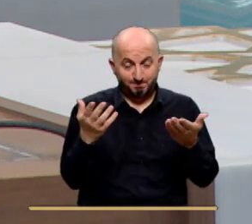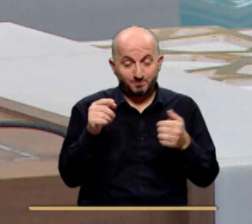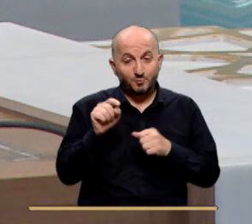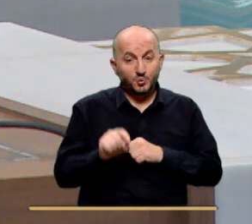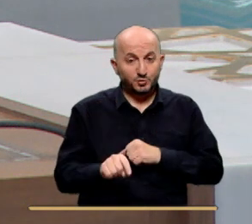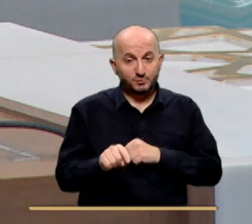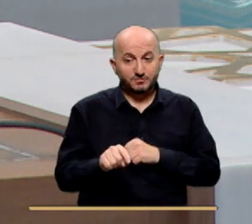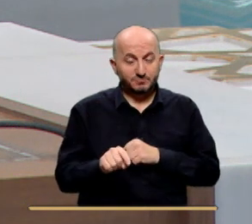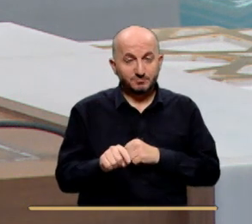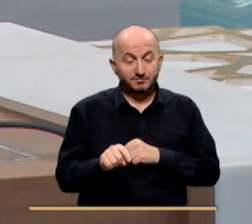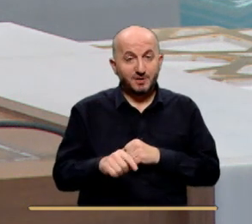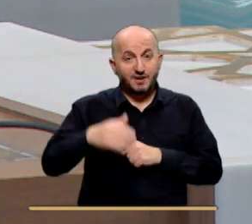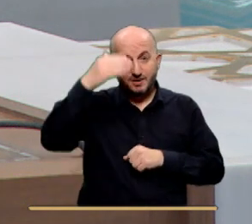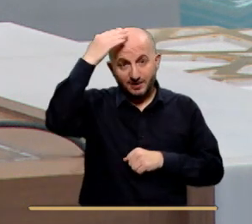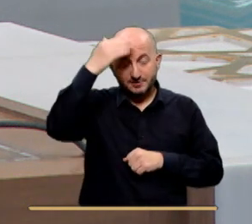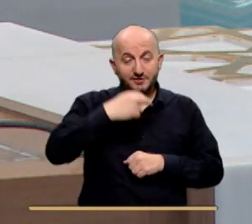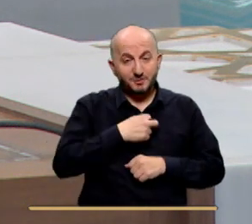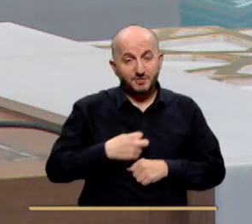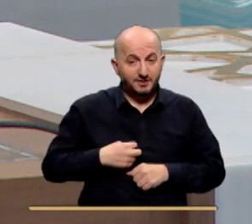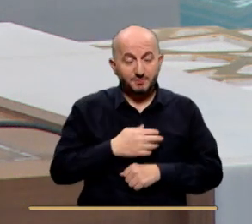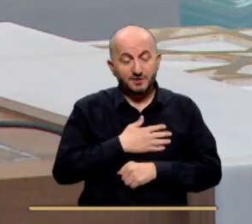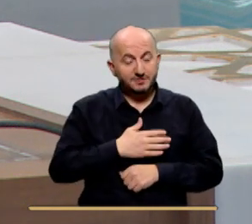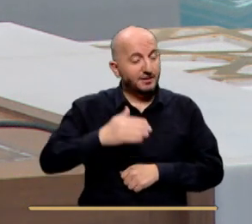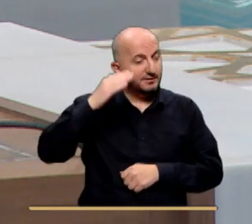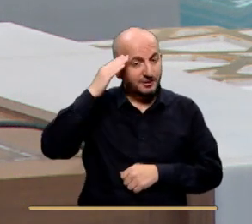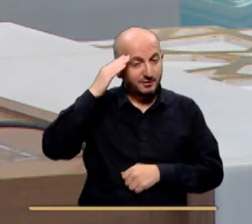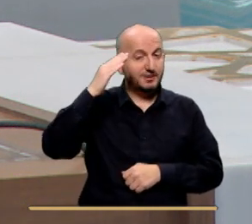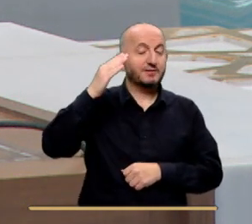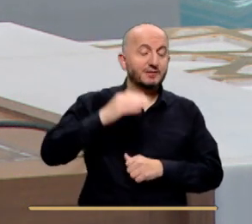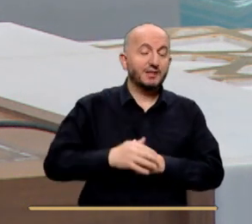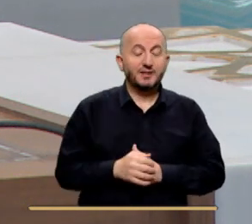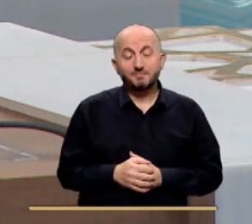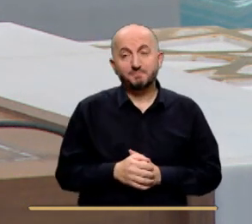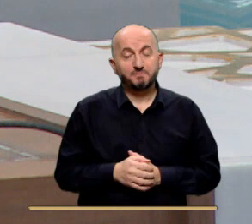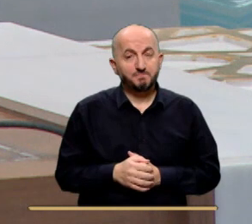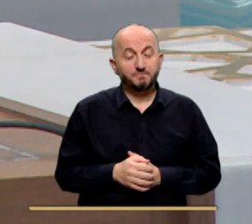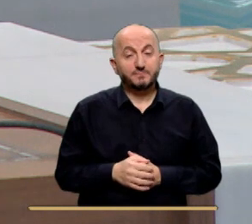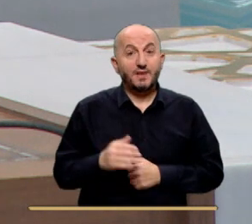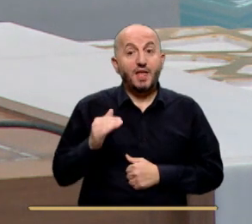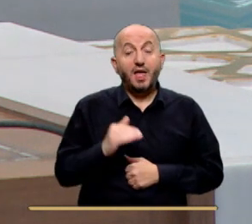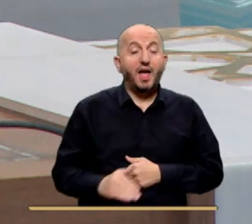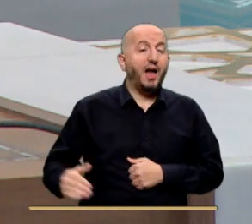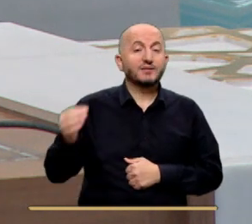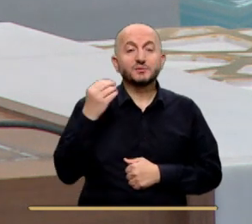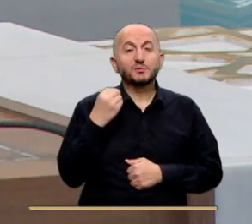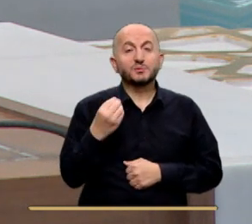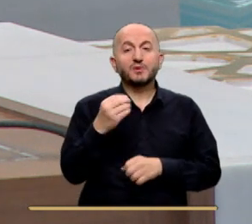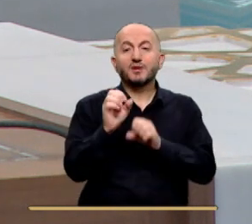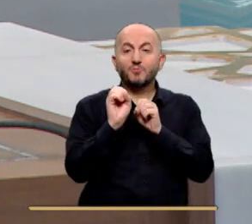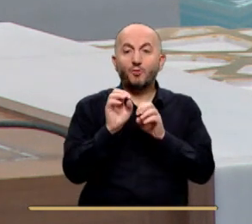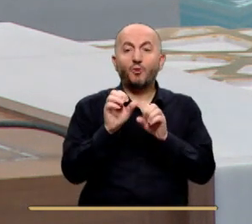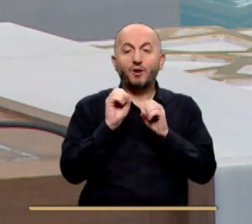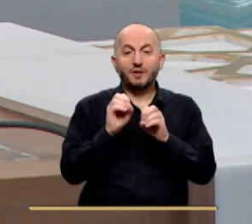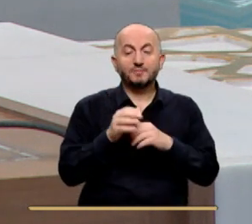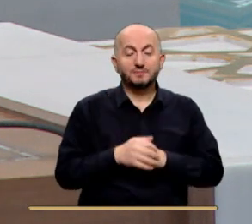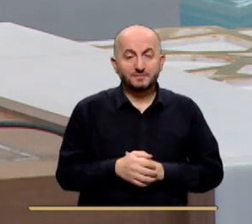bugün Hazreti Peygamber sallallahu aleyhi ve sellem en güzel muallim ve